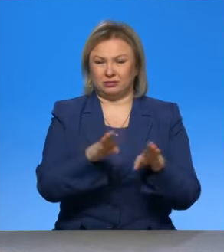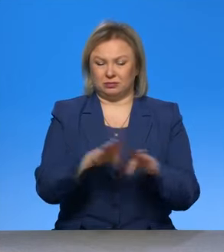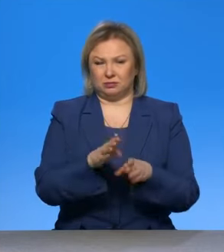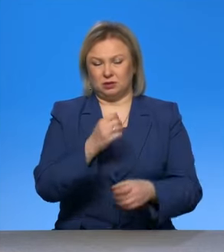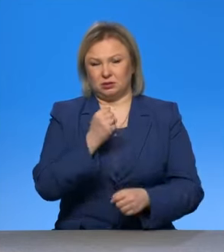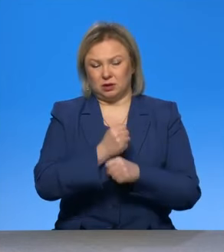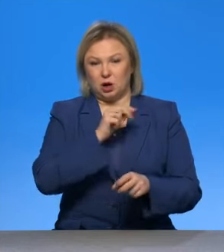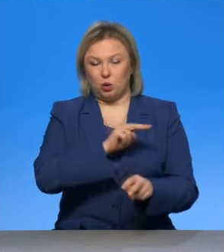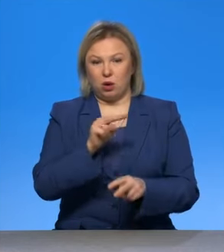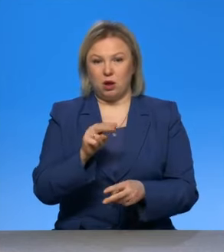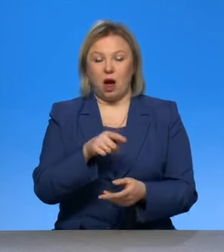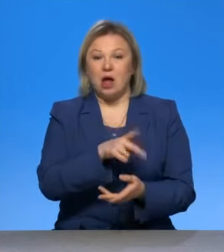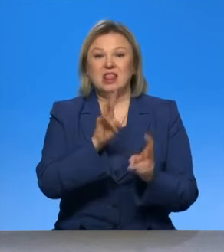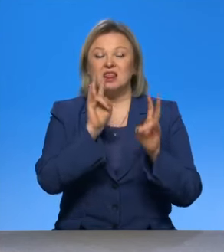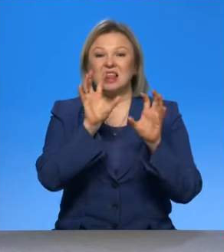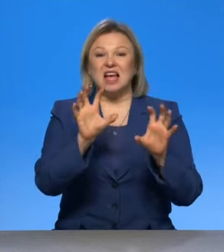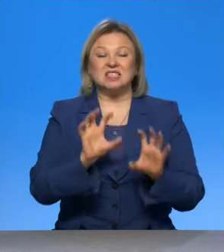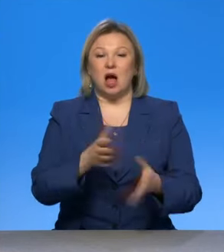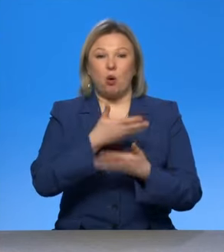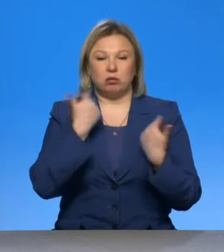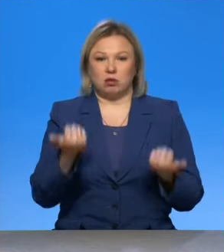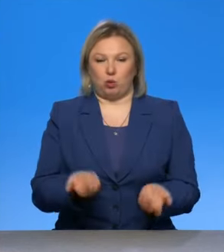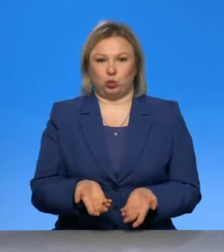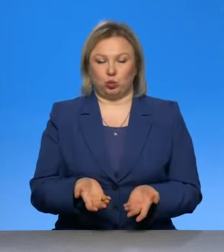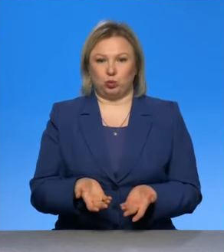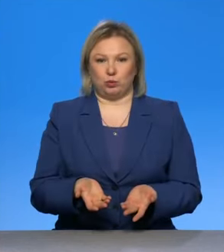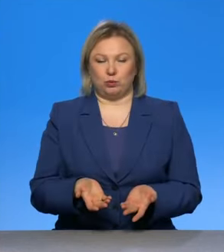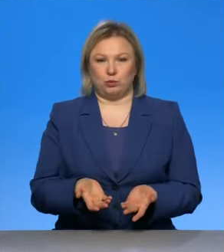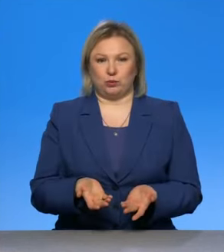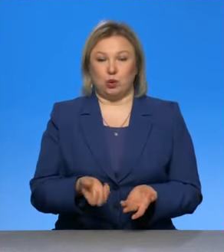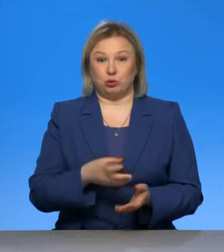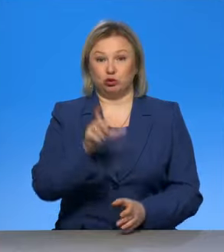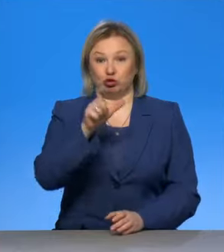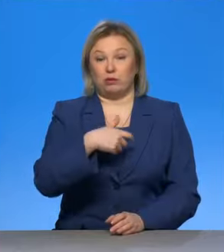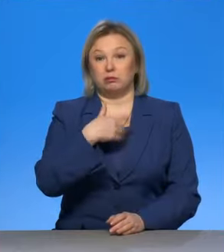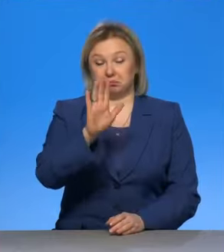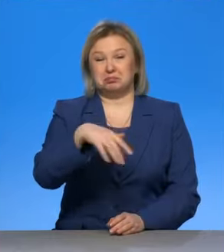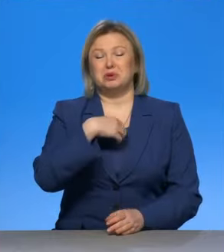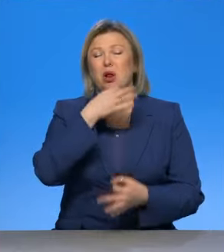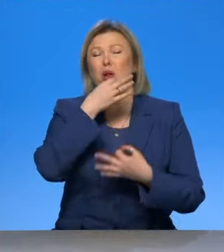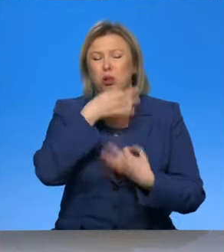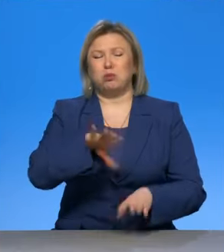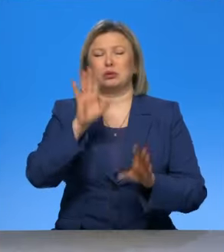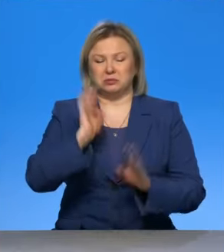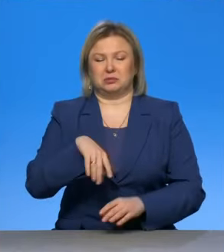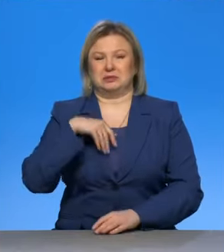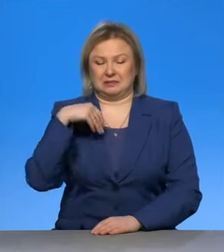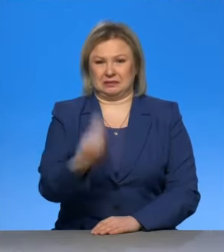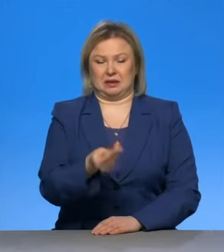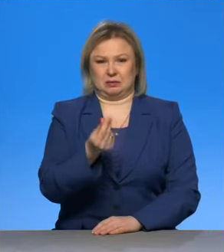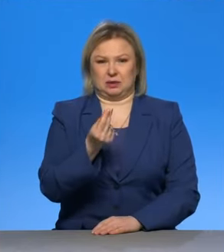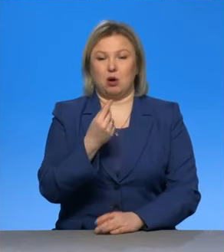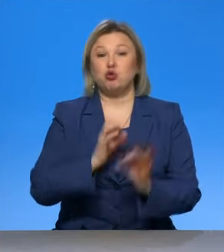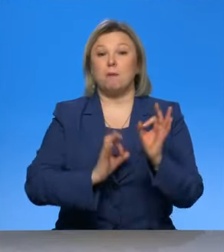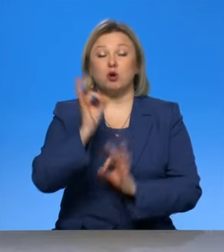Они же не делают никакой незаконной деятельности, они не ведут. Они просто берут человека и говорят, мы тебе в любом случае дадим кредит, только под огромные